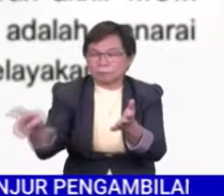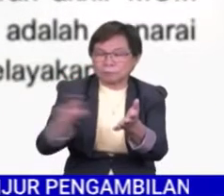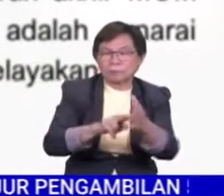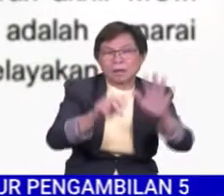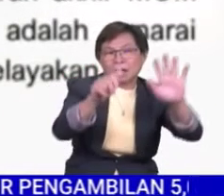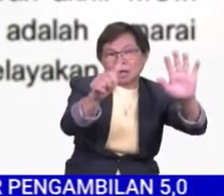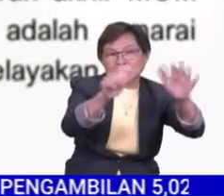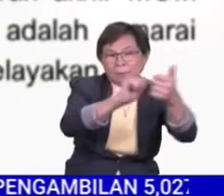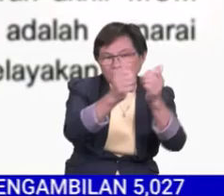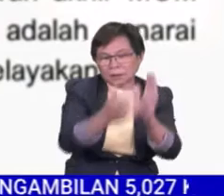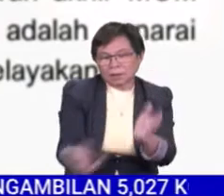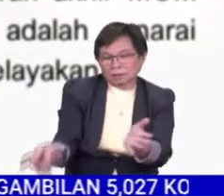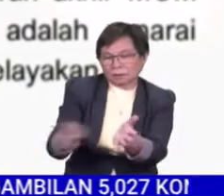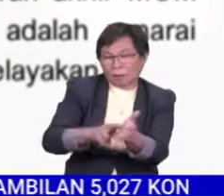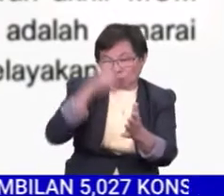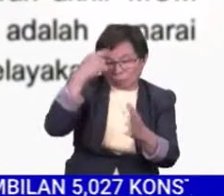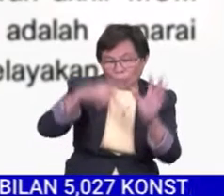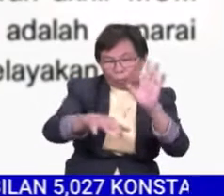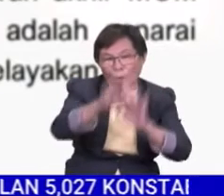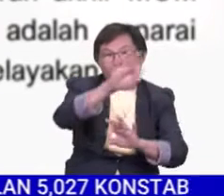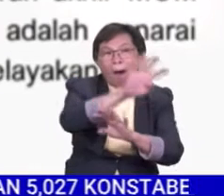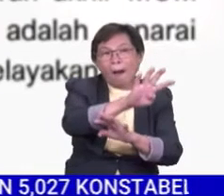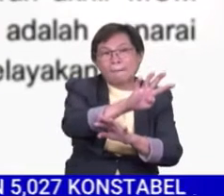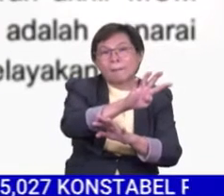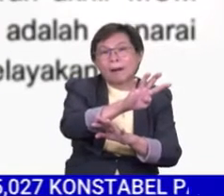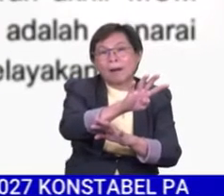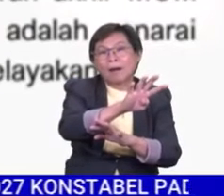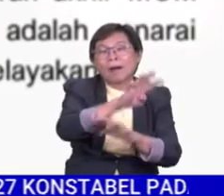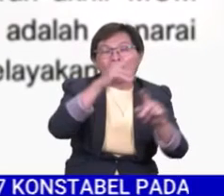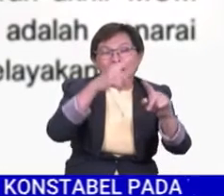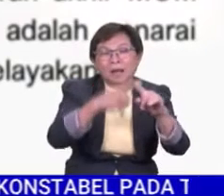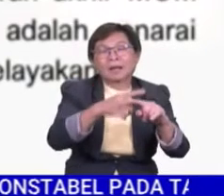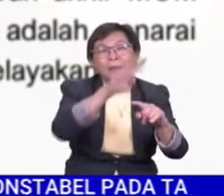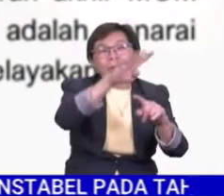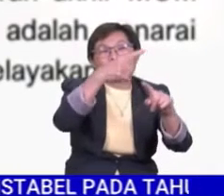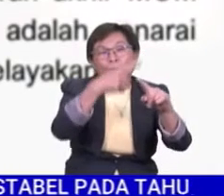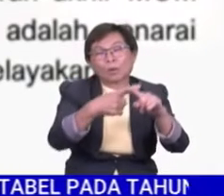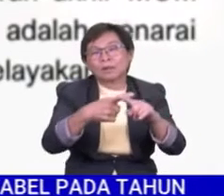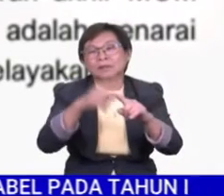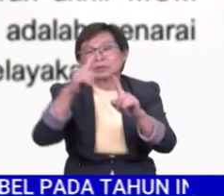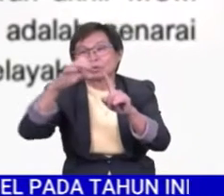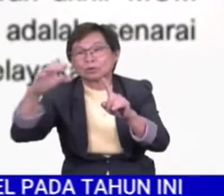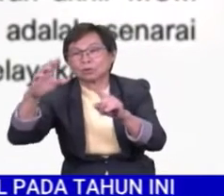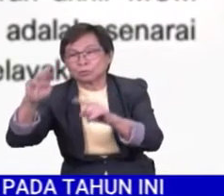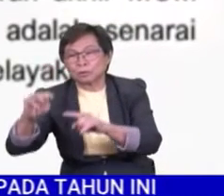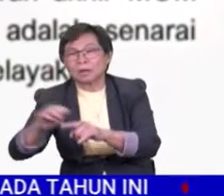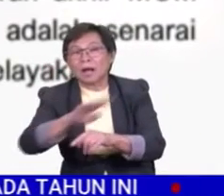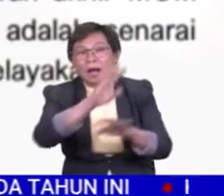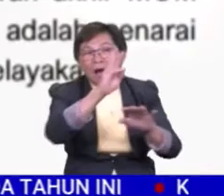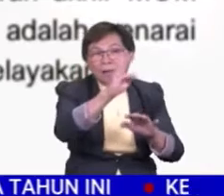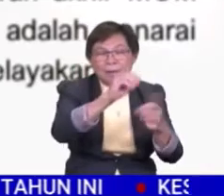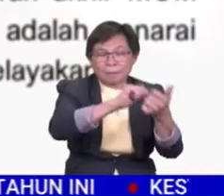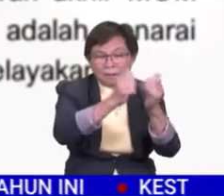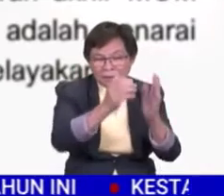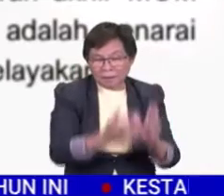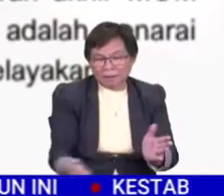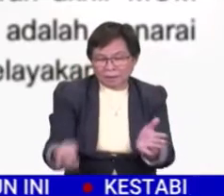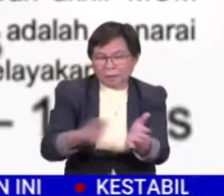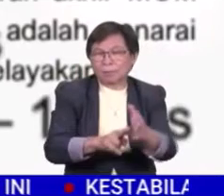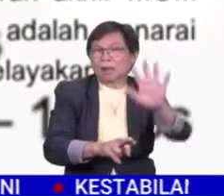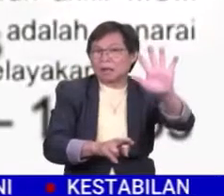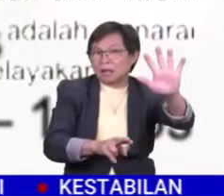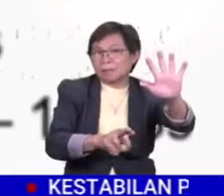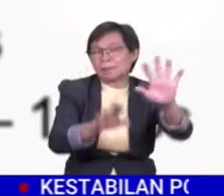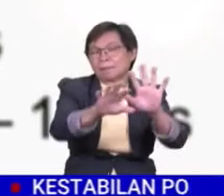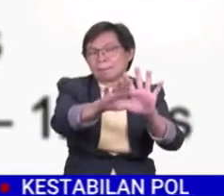enam orang atlet untuk pemilihan kuarter 4emp kali 100 me daripada enam orang atlet yang telah didaftar hanya lima akan